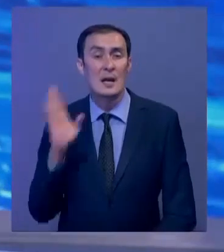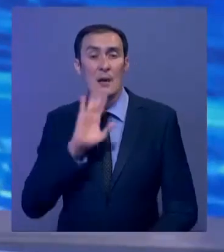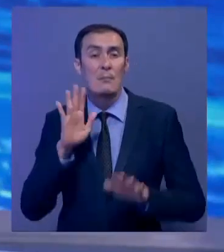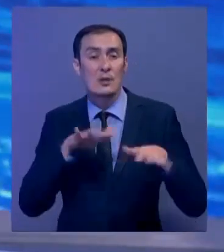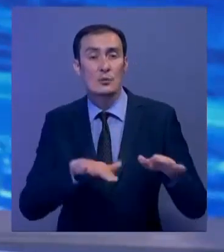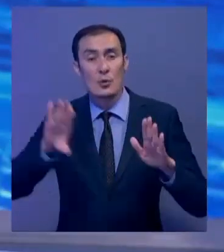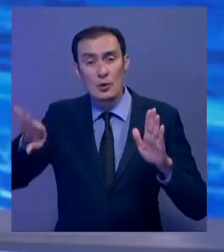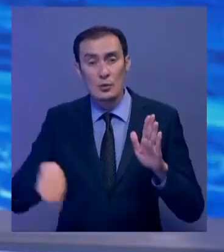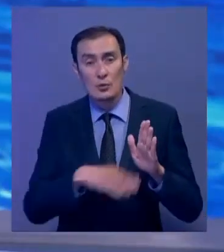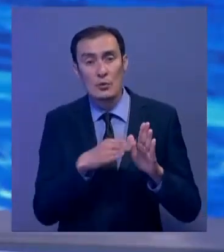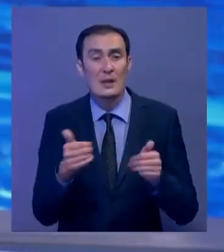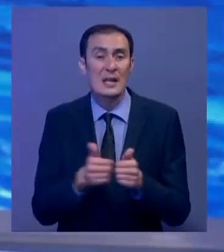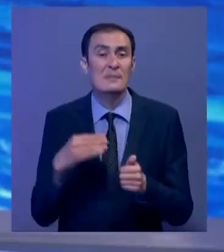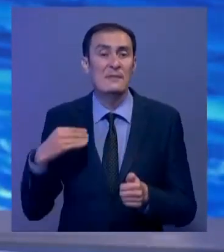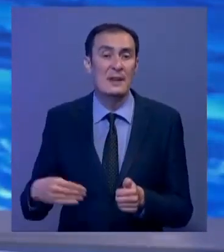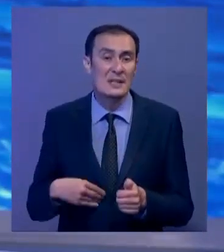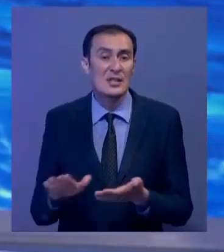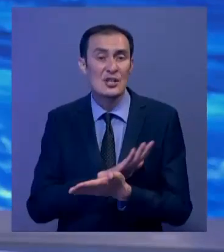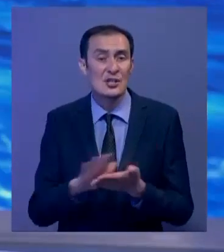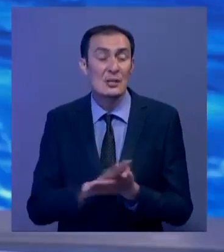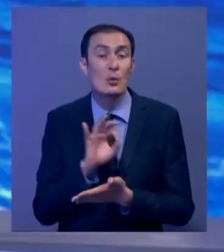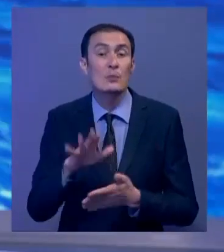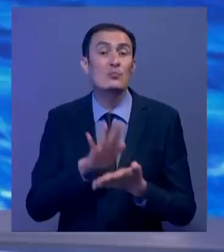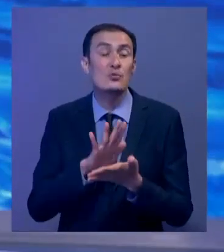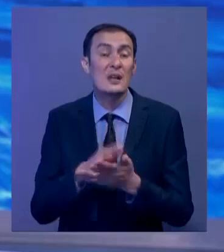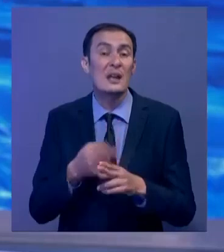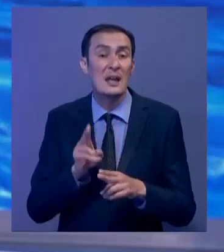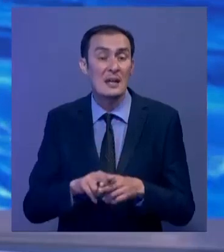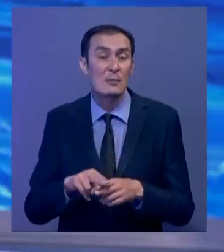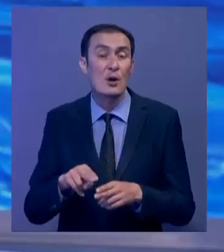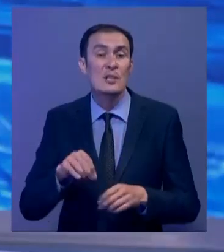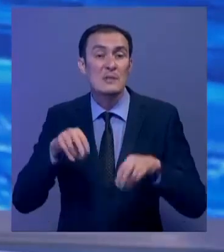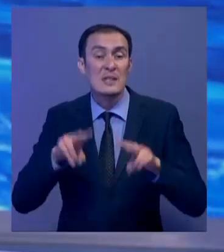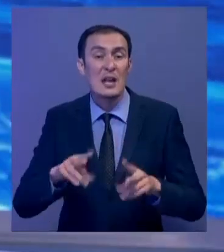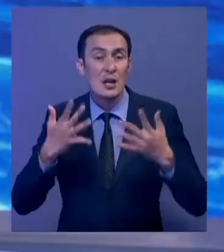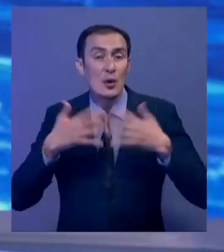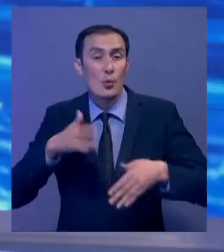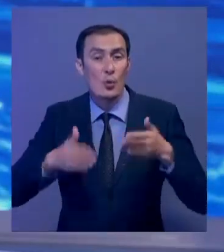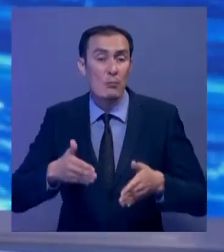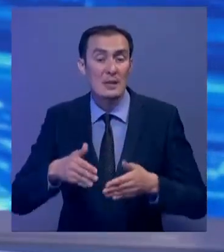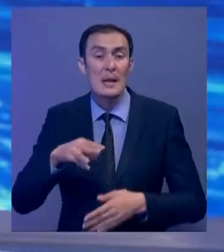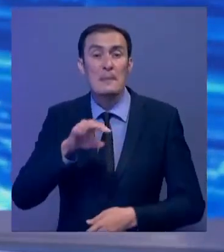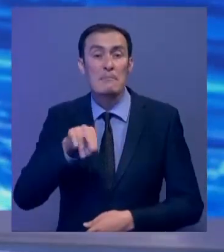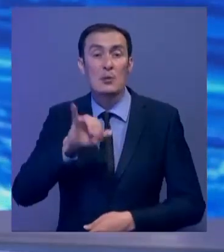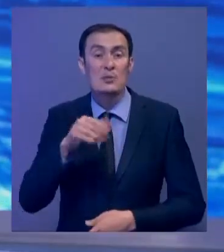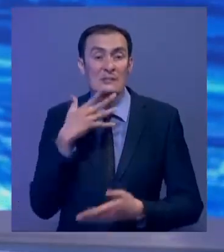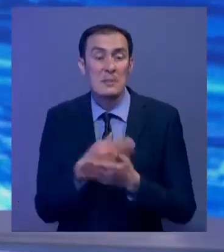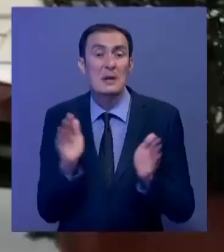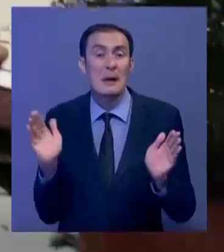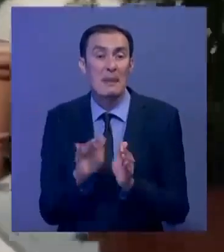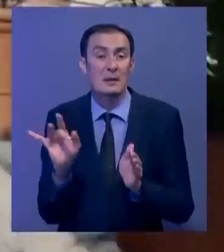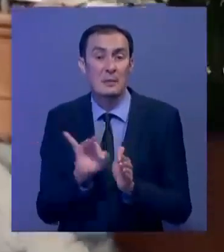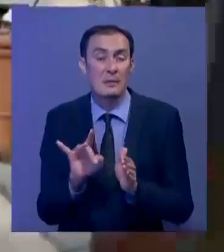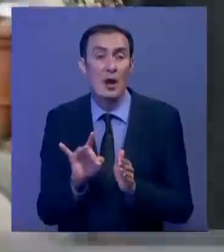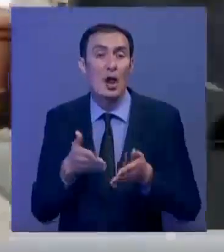Морское дно у Лазурного берега Франции чистят от мусора. Этим занимается робот по имени Медуза. Благодаря своим компактным